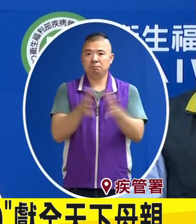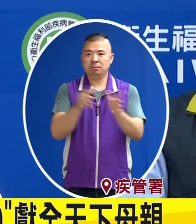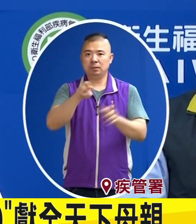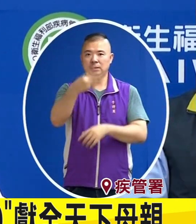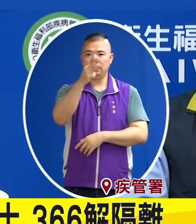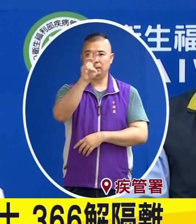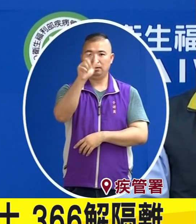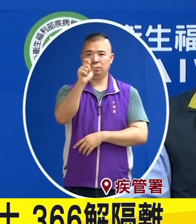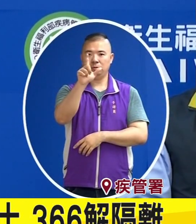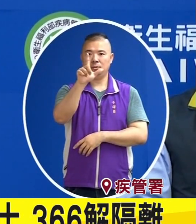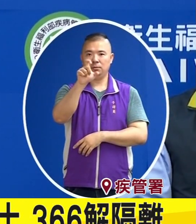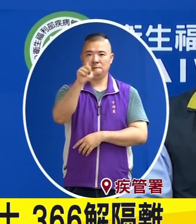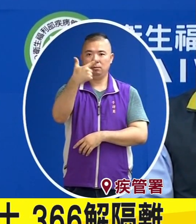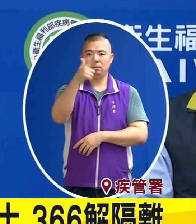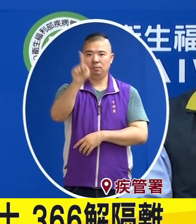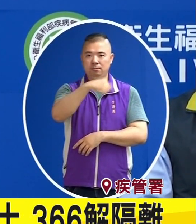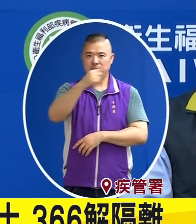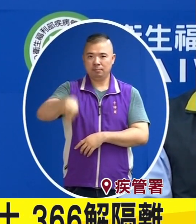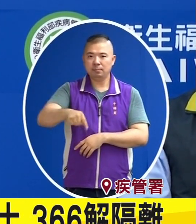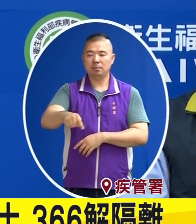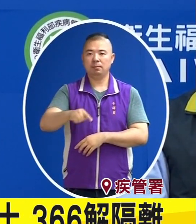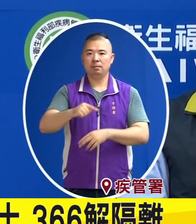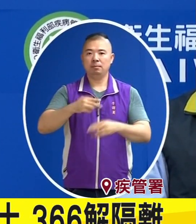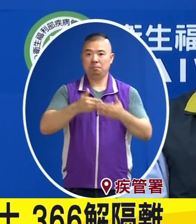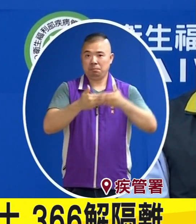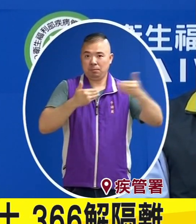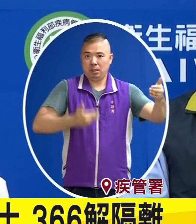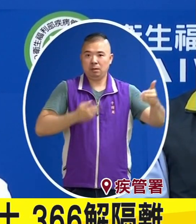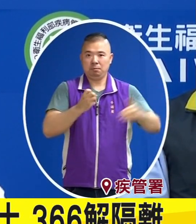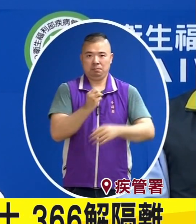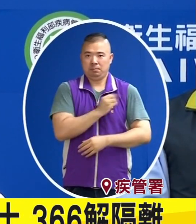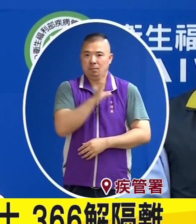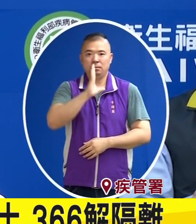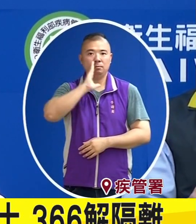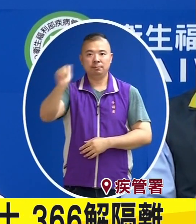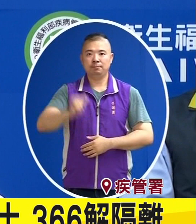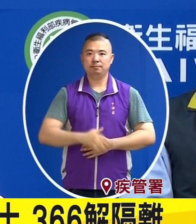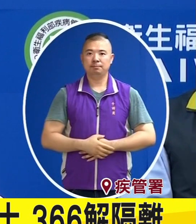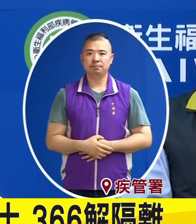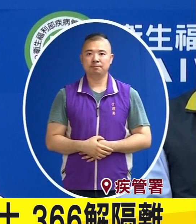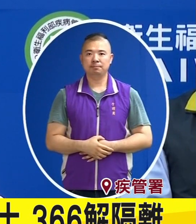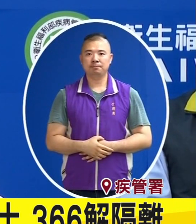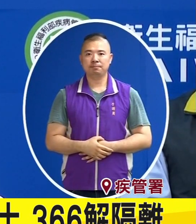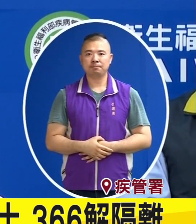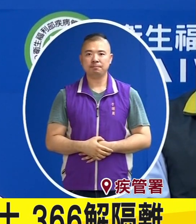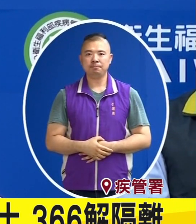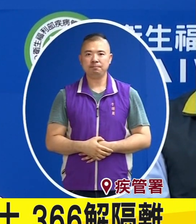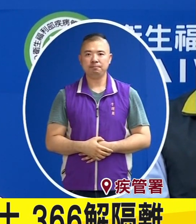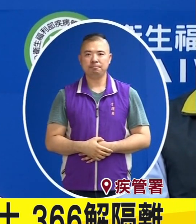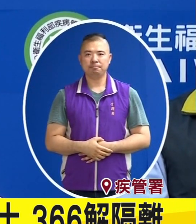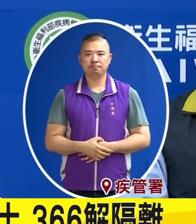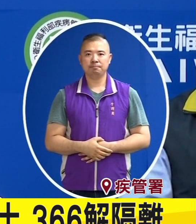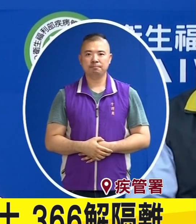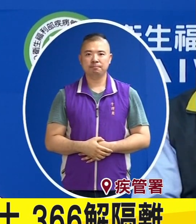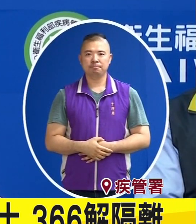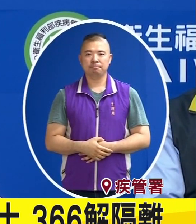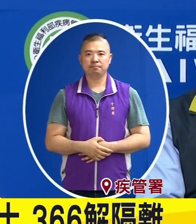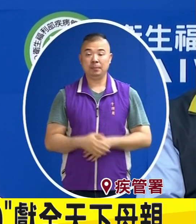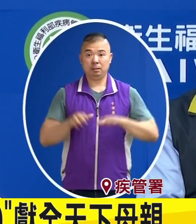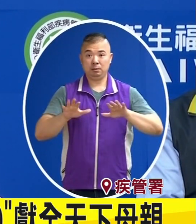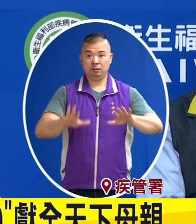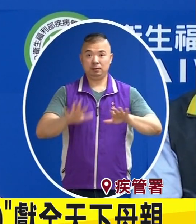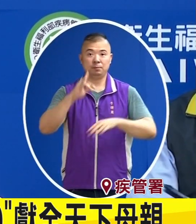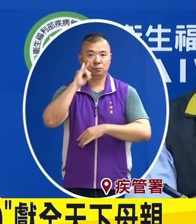366人解隔离。好，366人解隔离。那今天这也是母亲